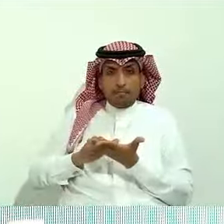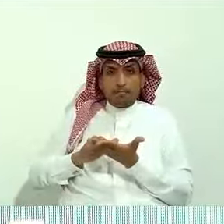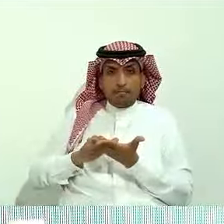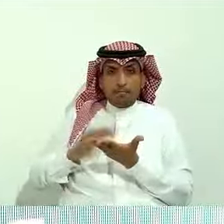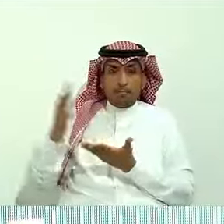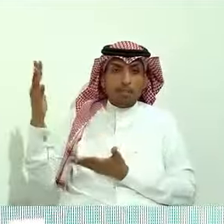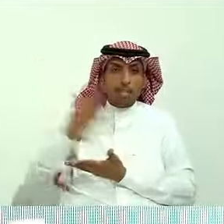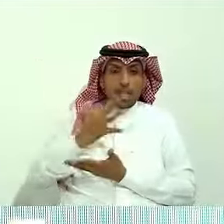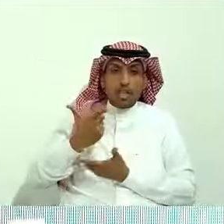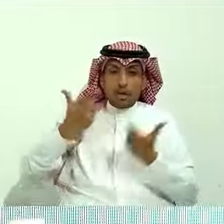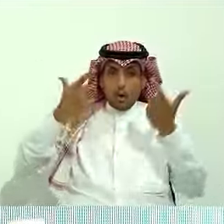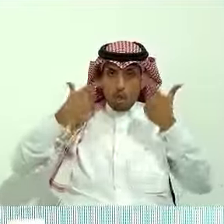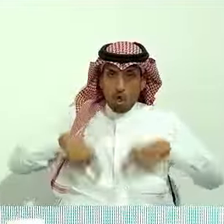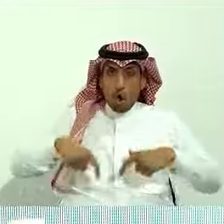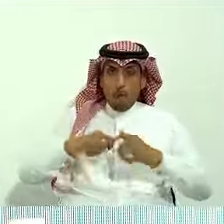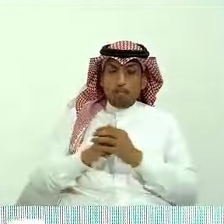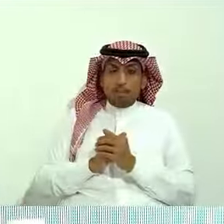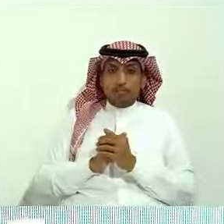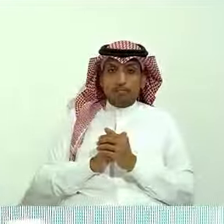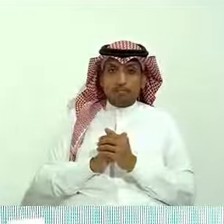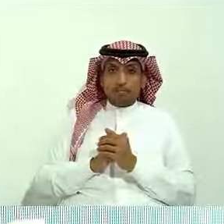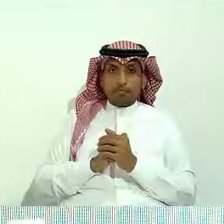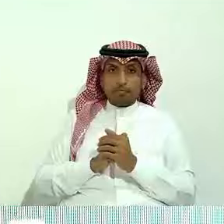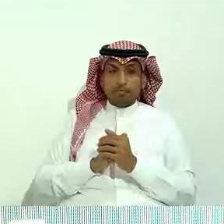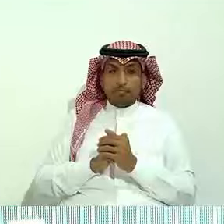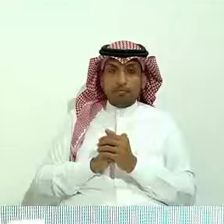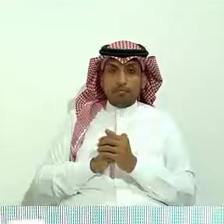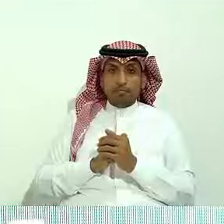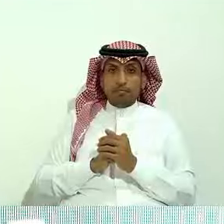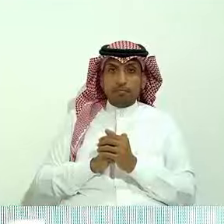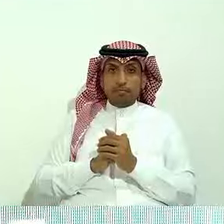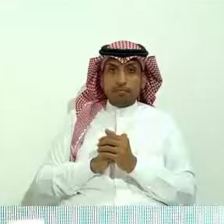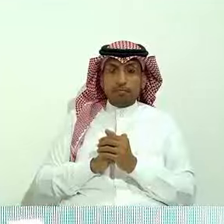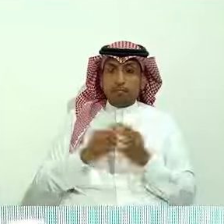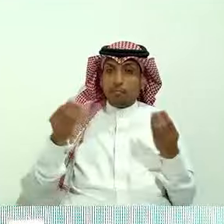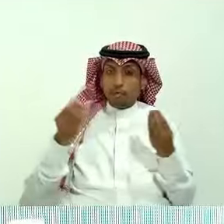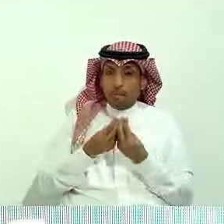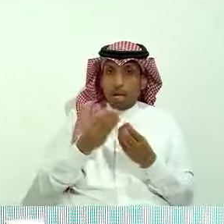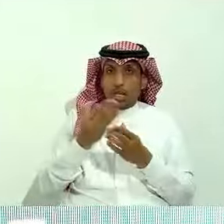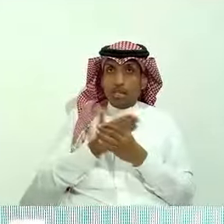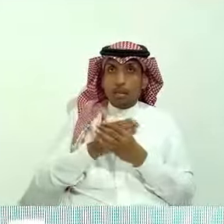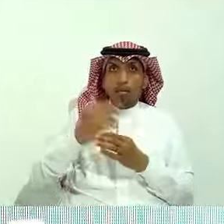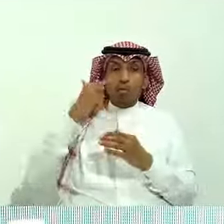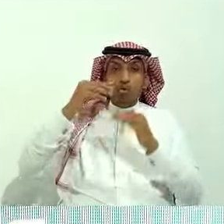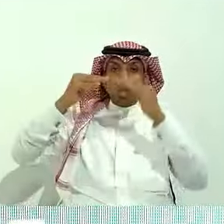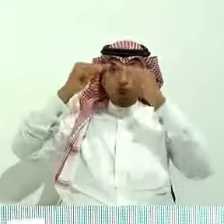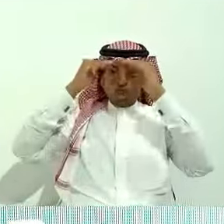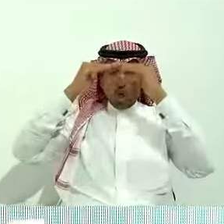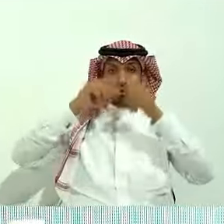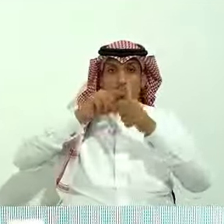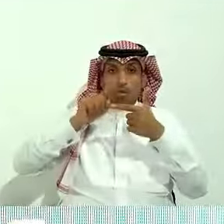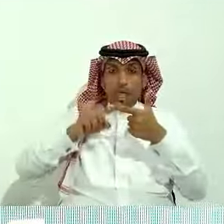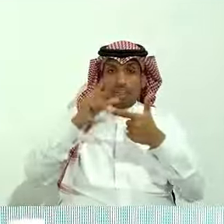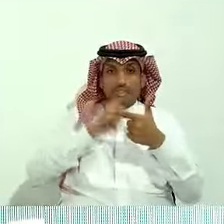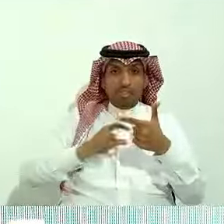على ملابسه، لها علاقة بالعوامل الجوية،